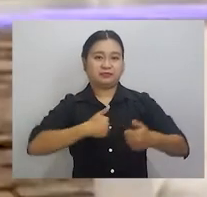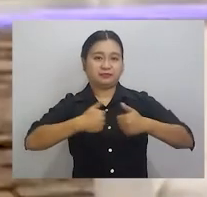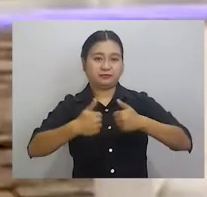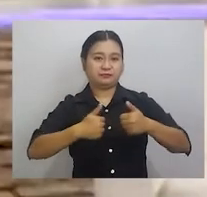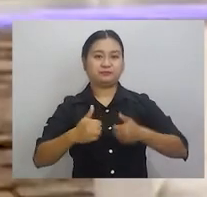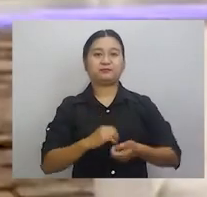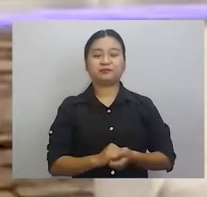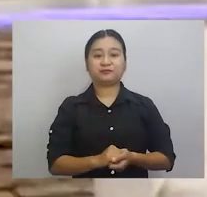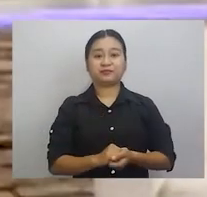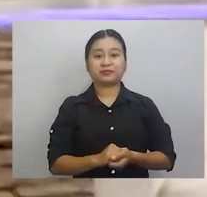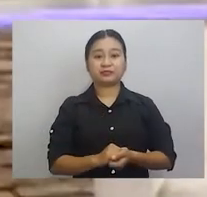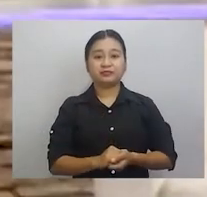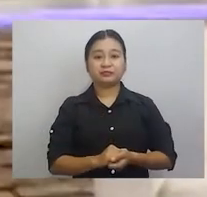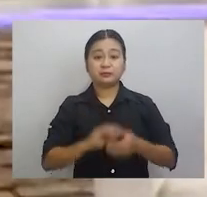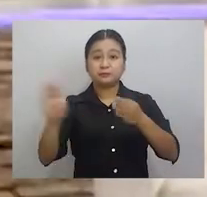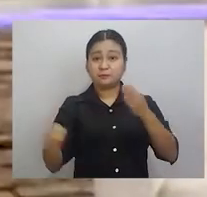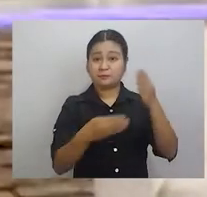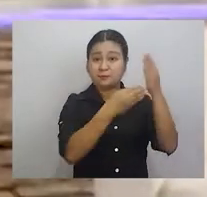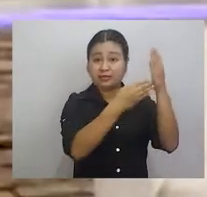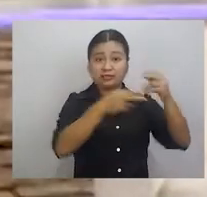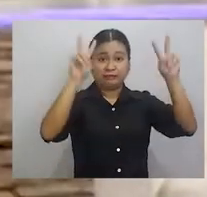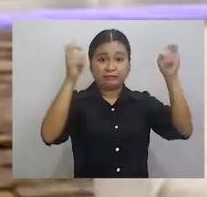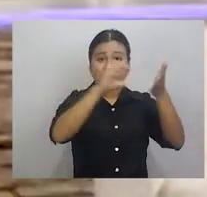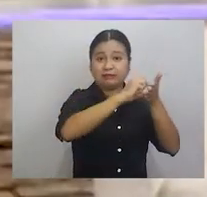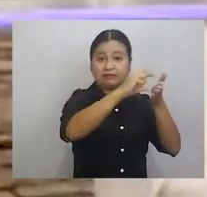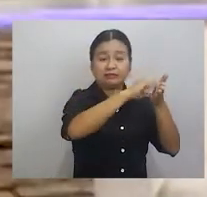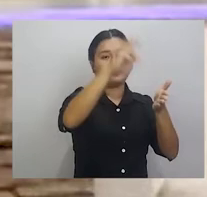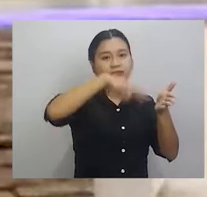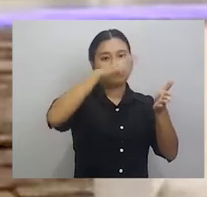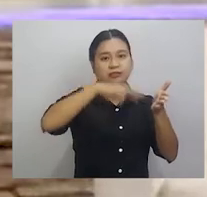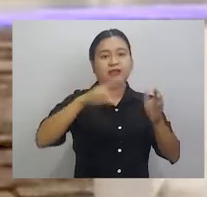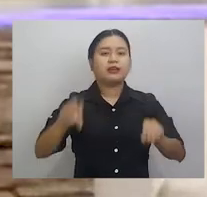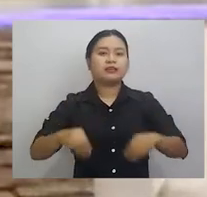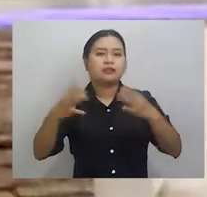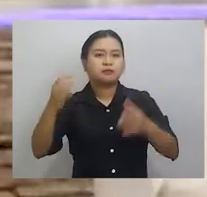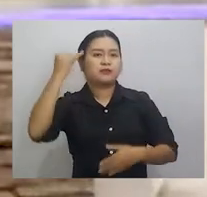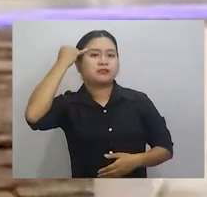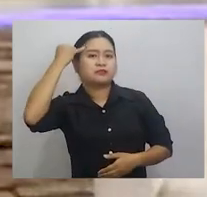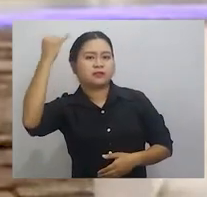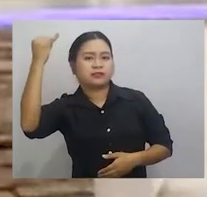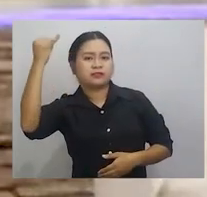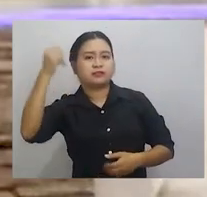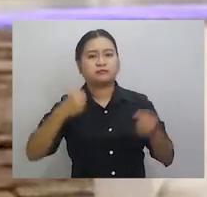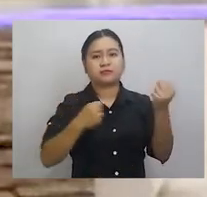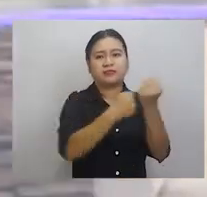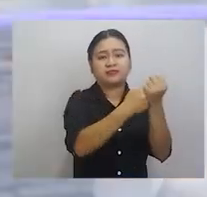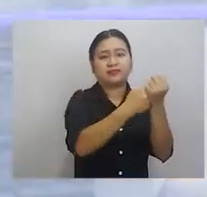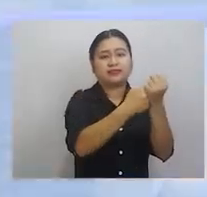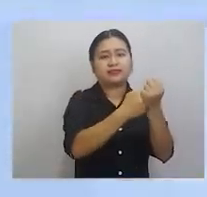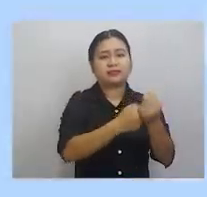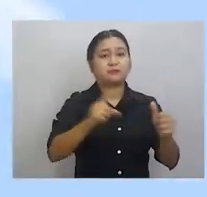tekstong inyong nabasa, magbigay kayo ng mga kaisipan na sumusuporta sa pangunahing kaisipan.